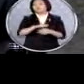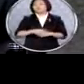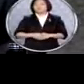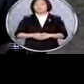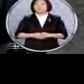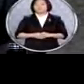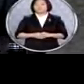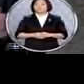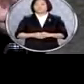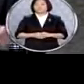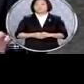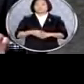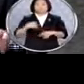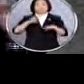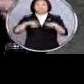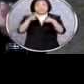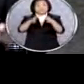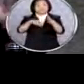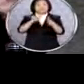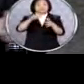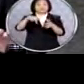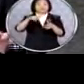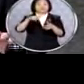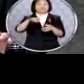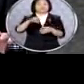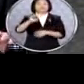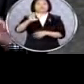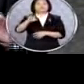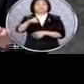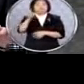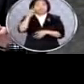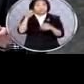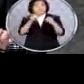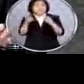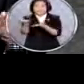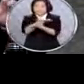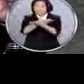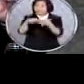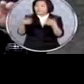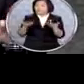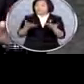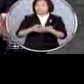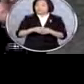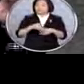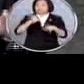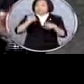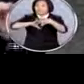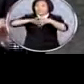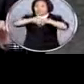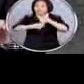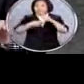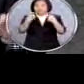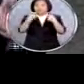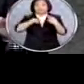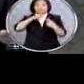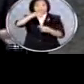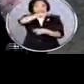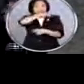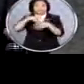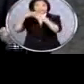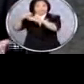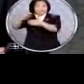如何透过 ECFA 的基本的平台，逐渐的让全世界的人了解到中